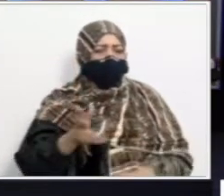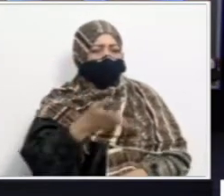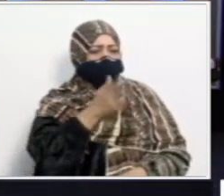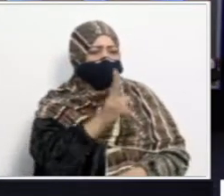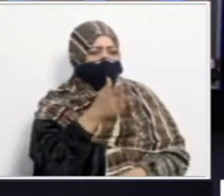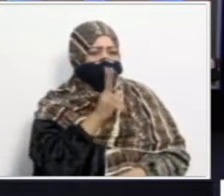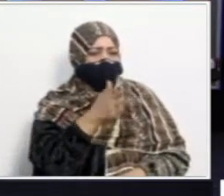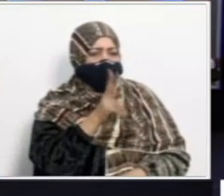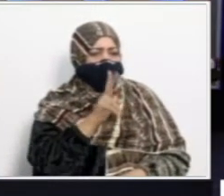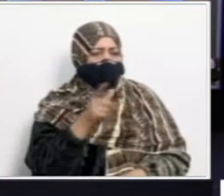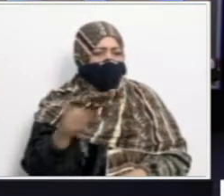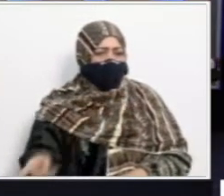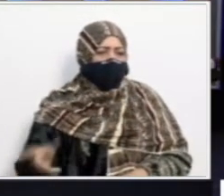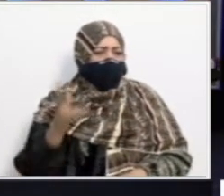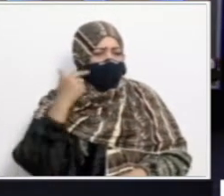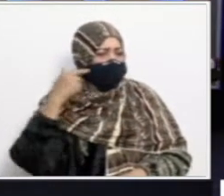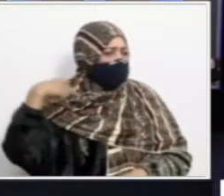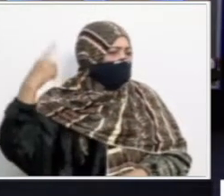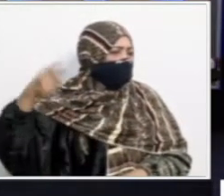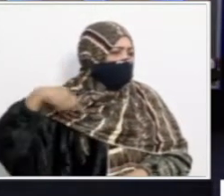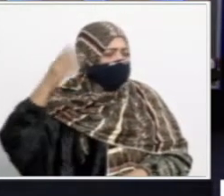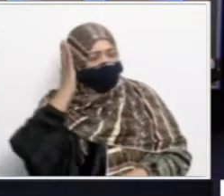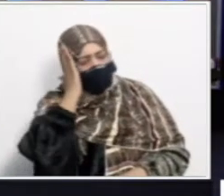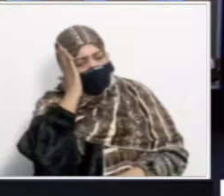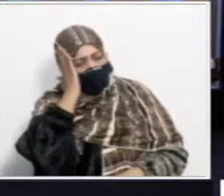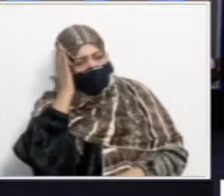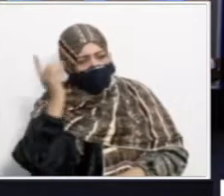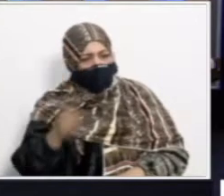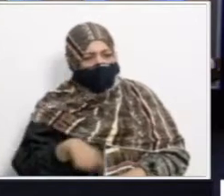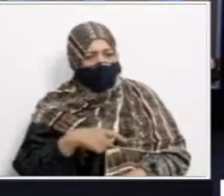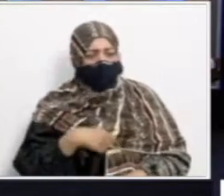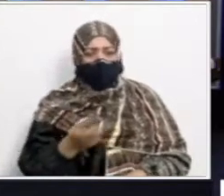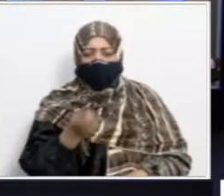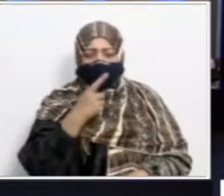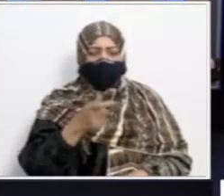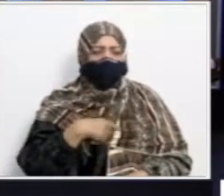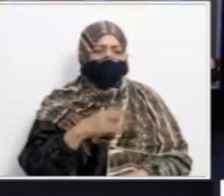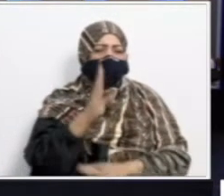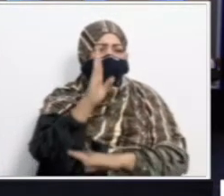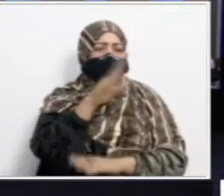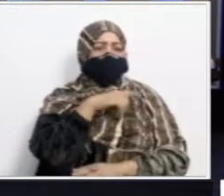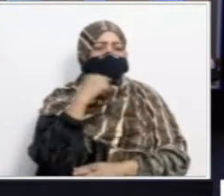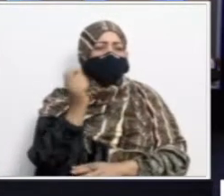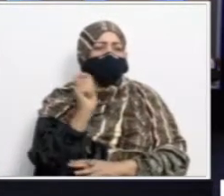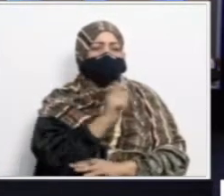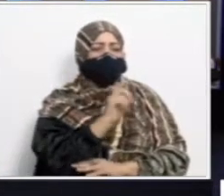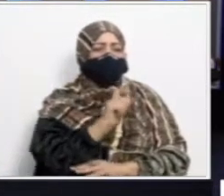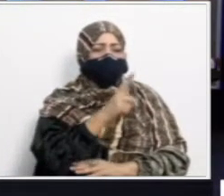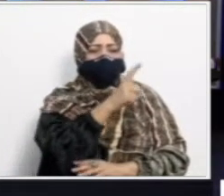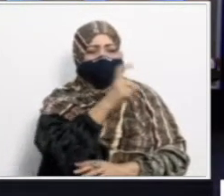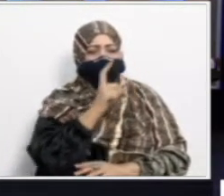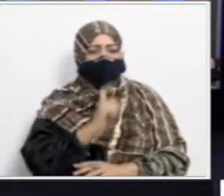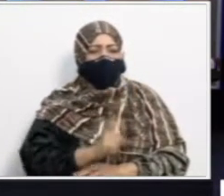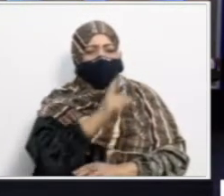سني قال لي وانا دواء اشرب الدواء شيسه خضره مكتوب عليها 100% شربت الدواء وعرفت شنو هو دواء 200%